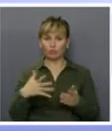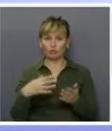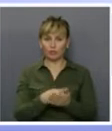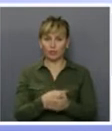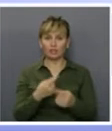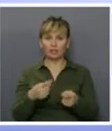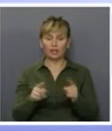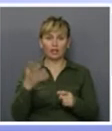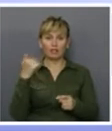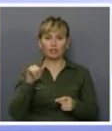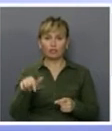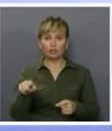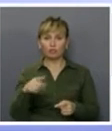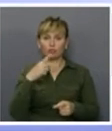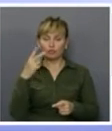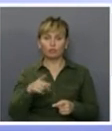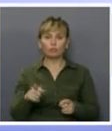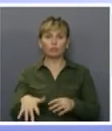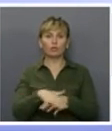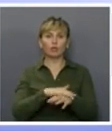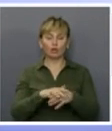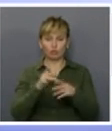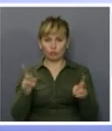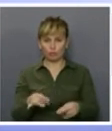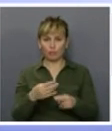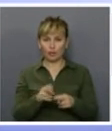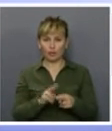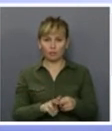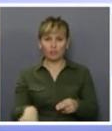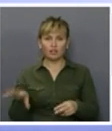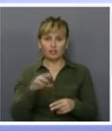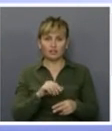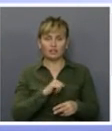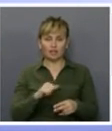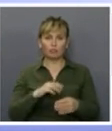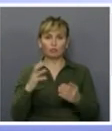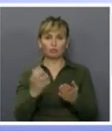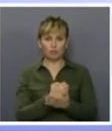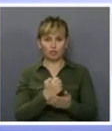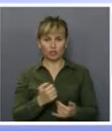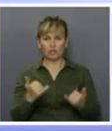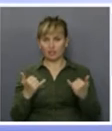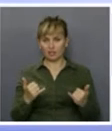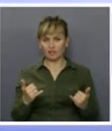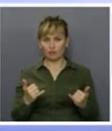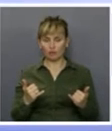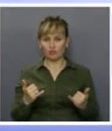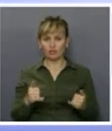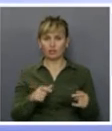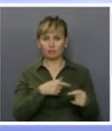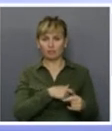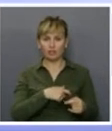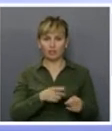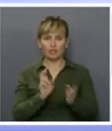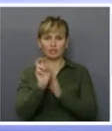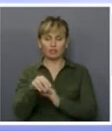тогда, когда ты увидишь тот поток, который тебе нужен. Именно поэтому все самые, скажем так, успешные на сегодня ритейл-бренды, они заходят